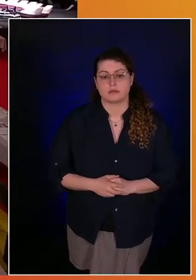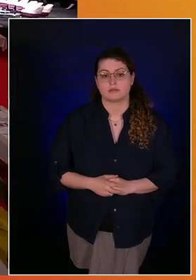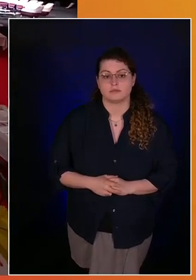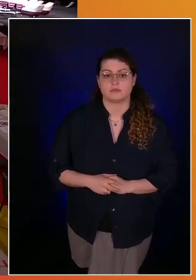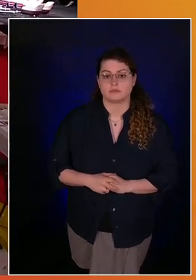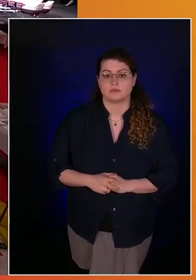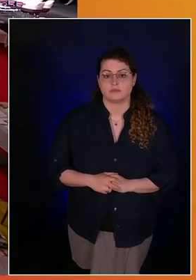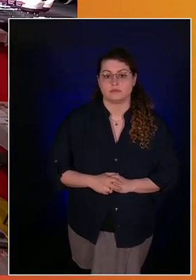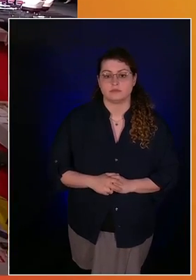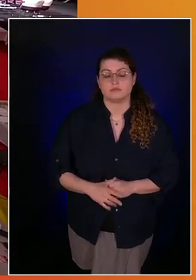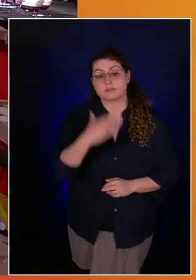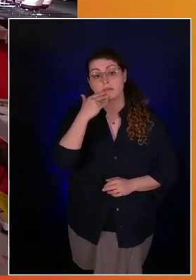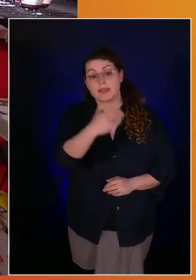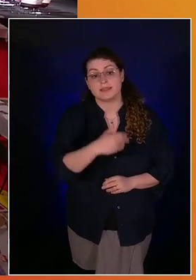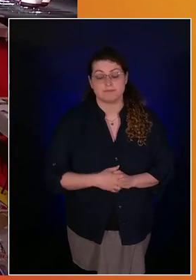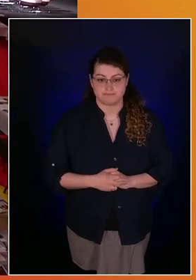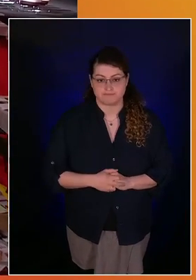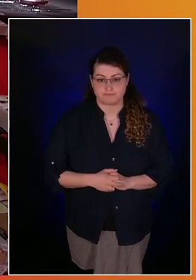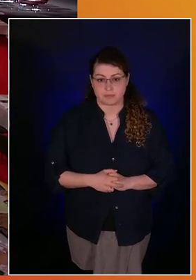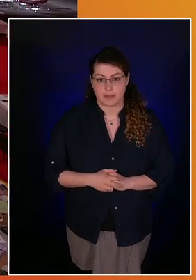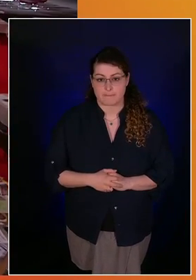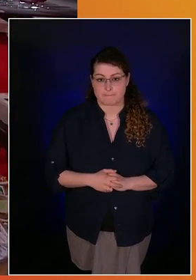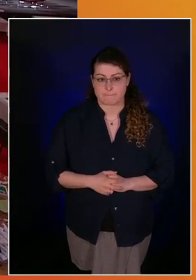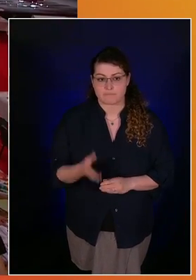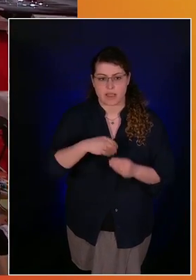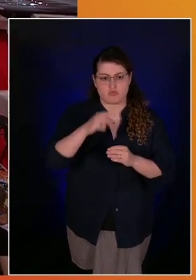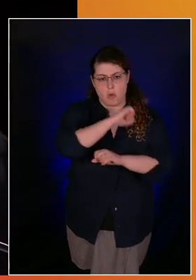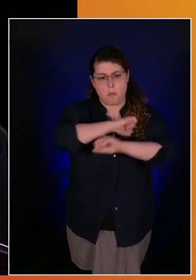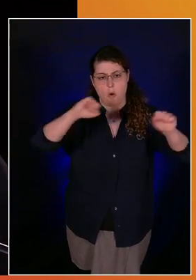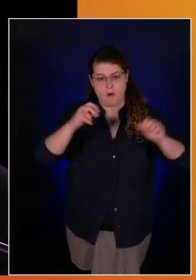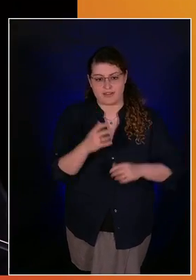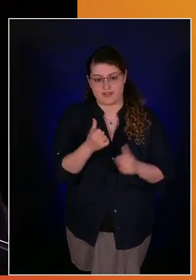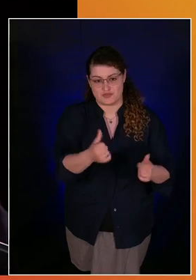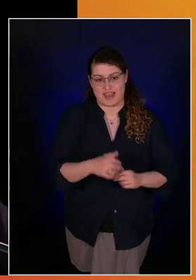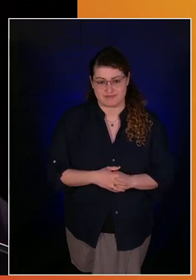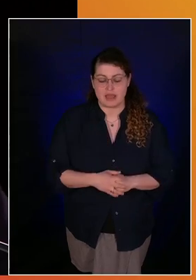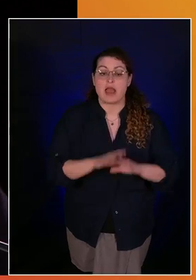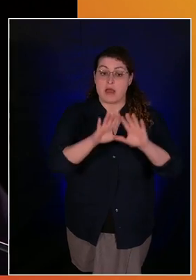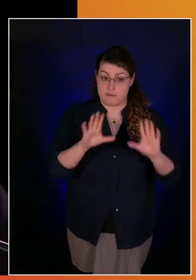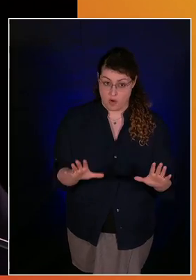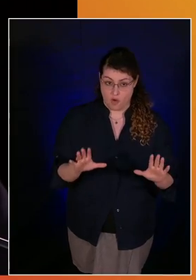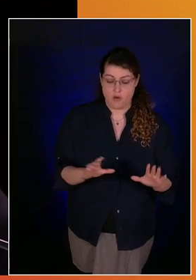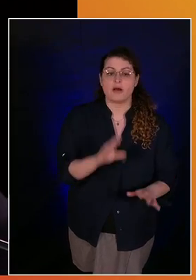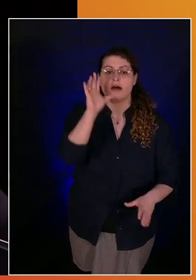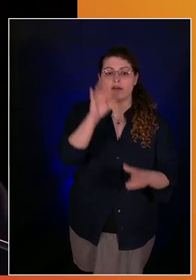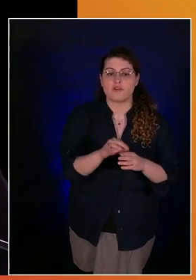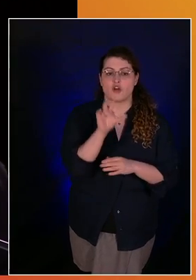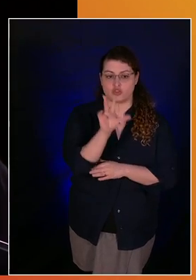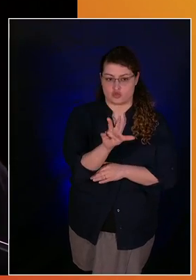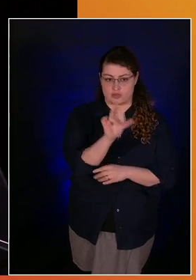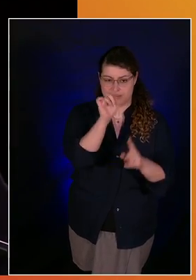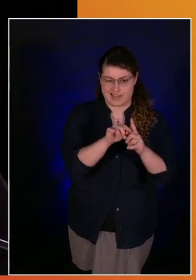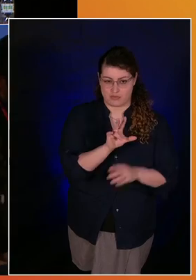camarades merci et en plus c'était très court et c'est cool merci bon on va clore le vote 3 sur le thème 3